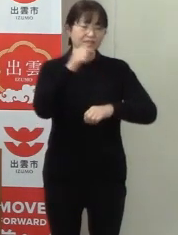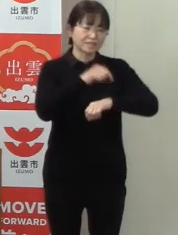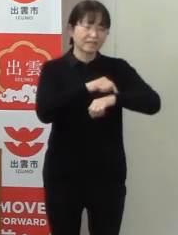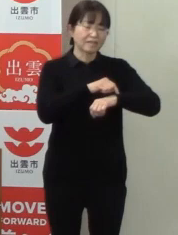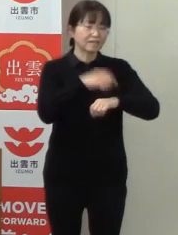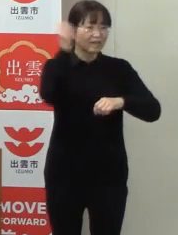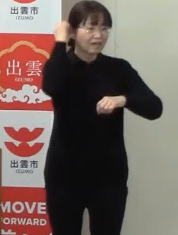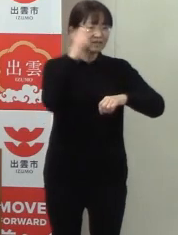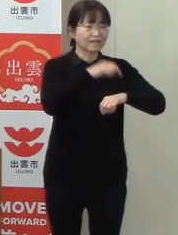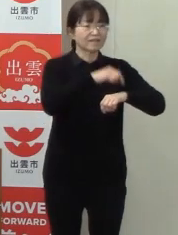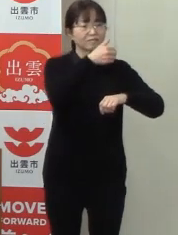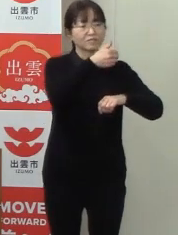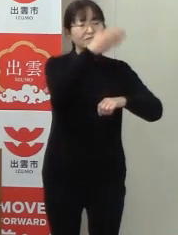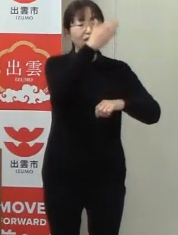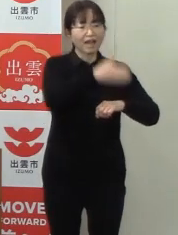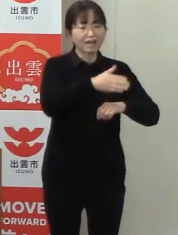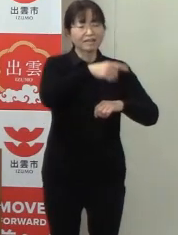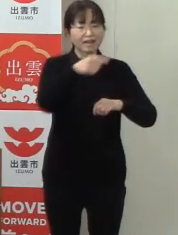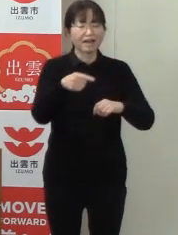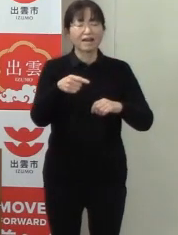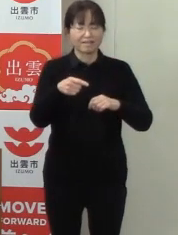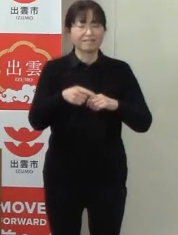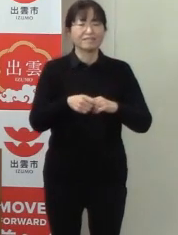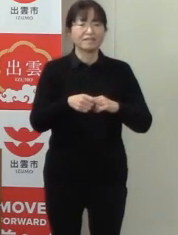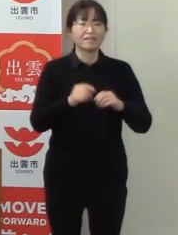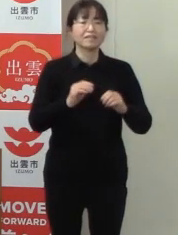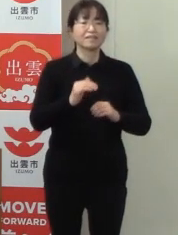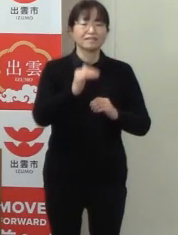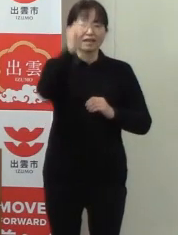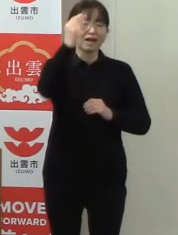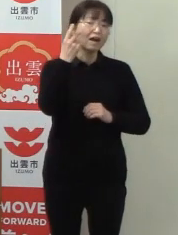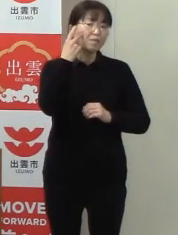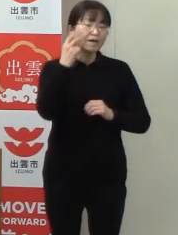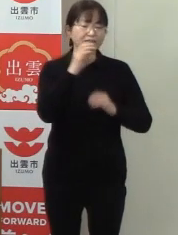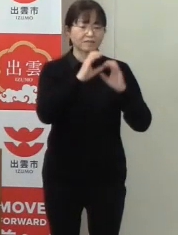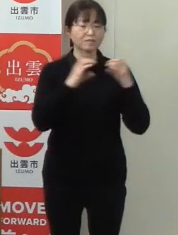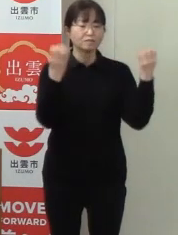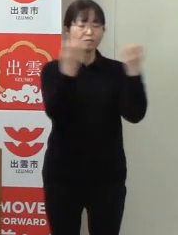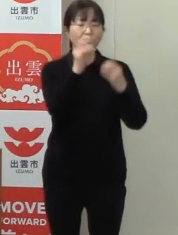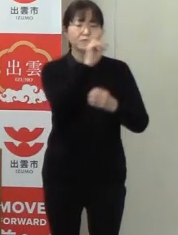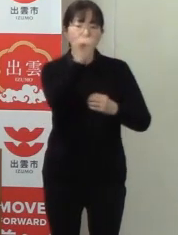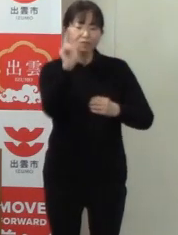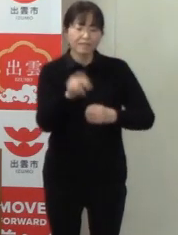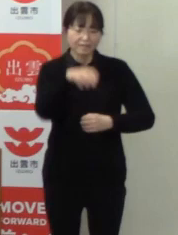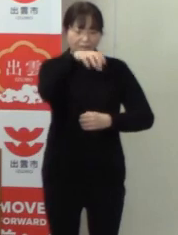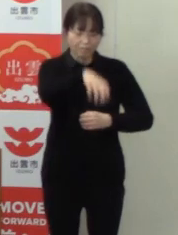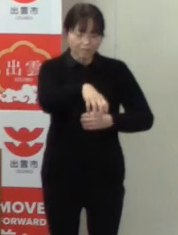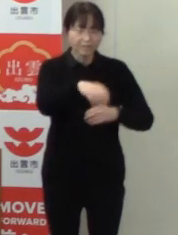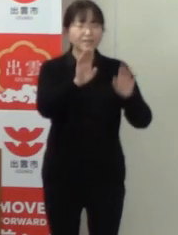9時30分から14時30分の間高松コミュニティセンターで、開催をいたします。